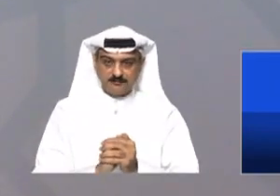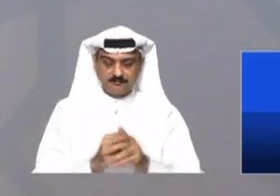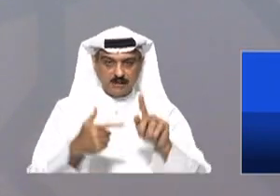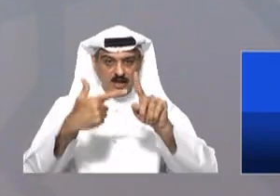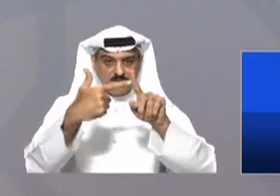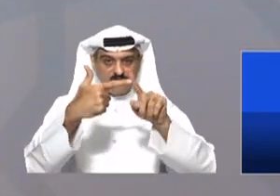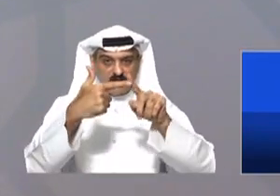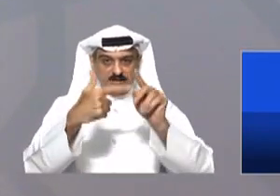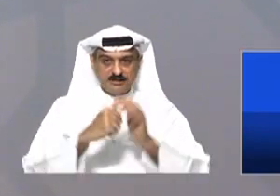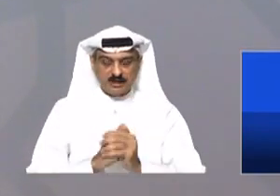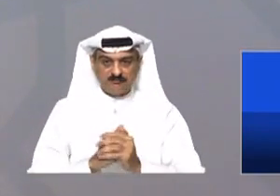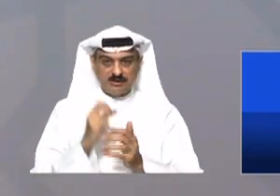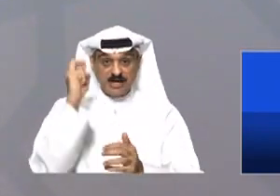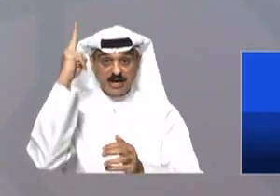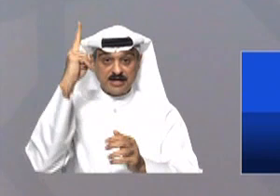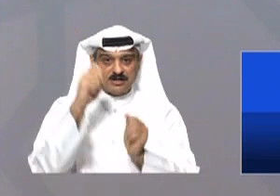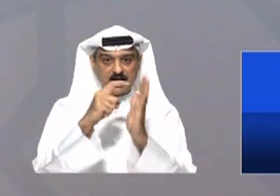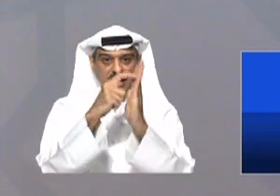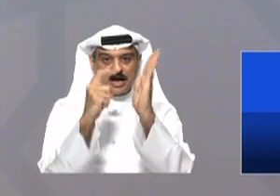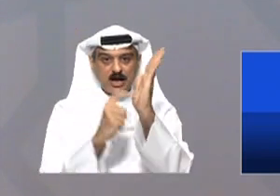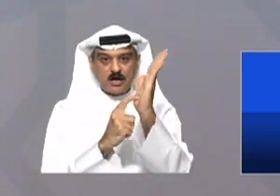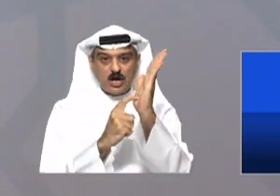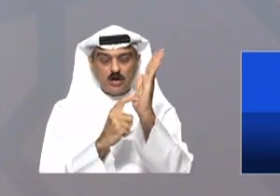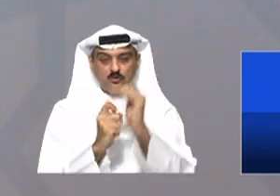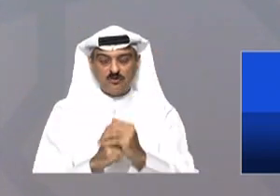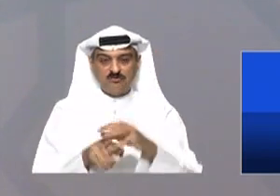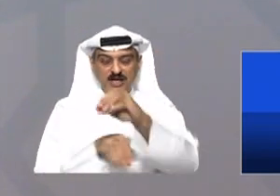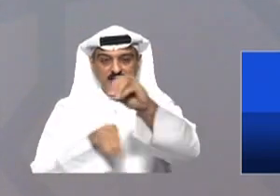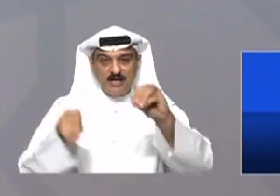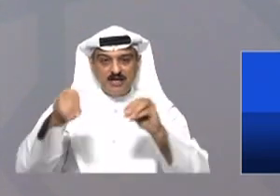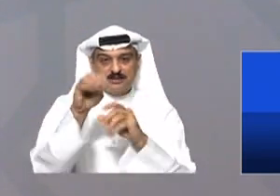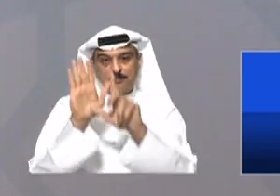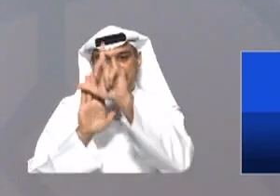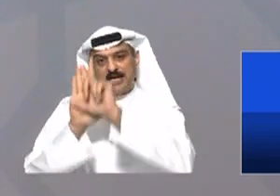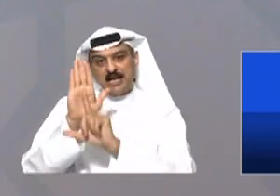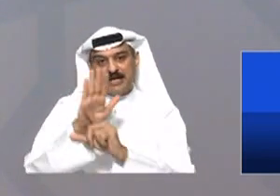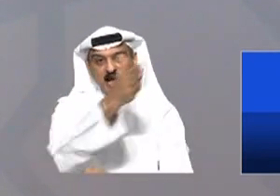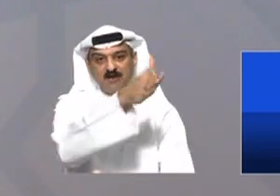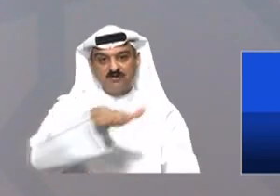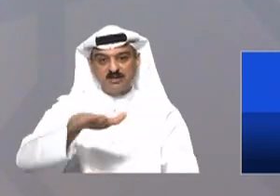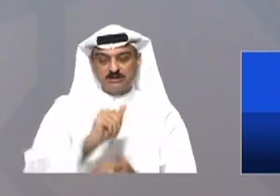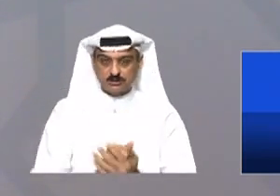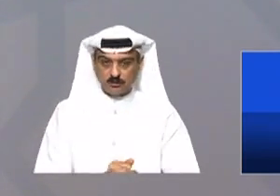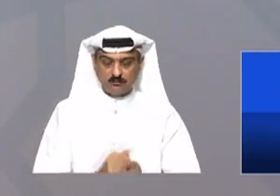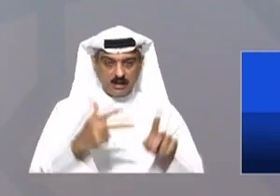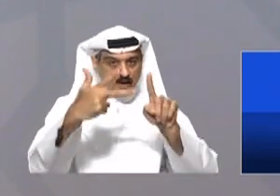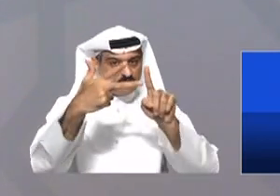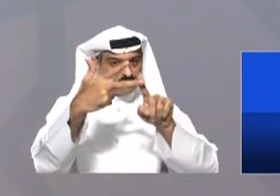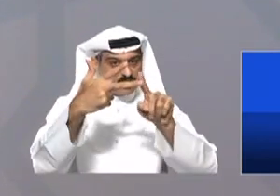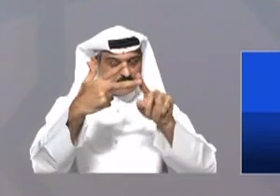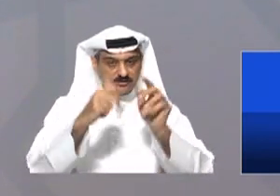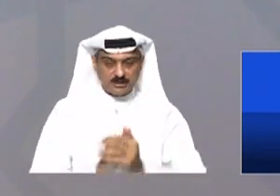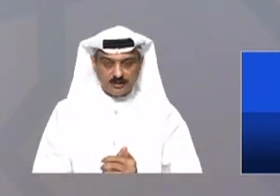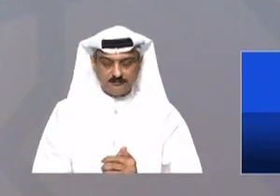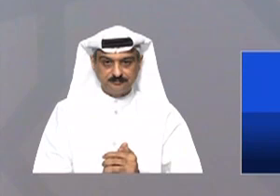الثاني الاقتراحات بقوانين في شأن تعديل اللائحة الداخلية لمجلس الأمة، والموضوع الثالث